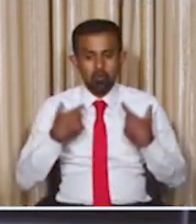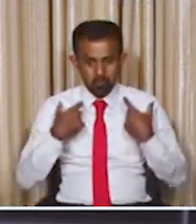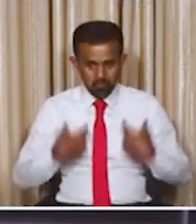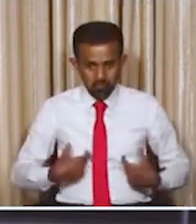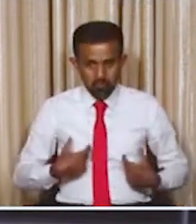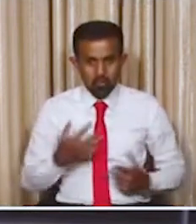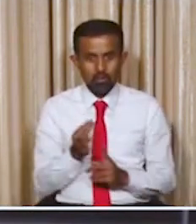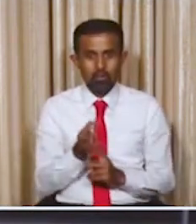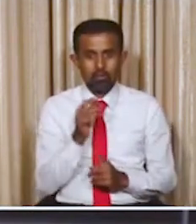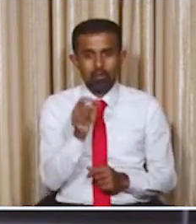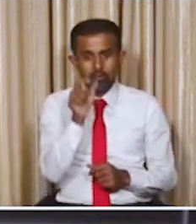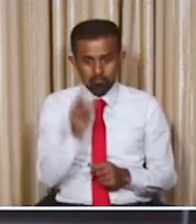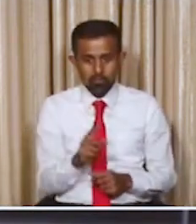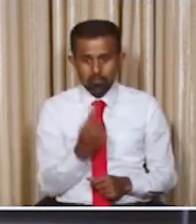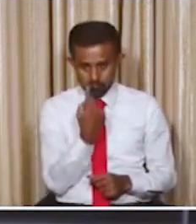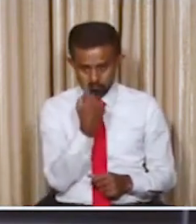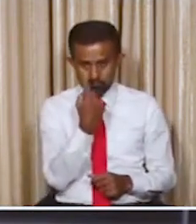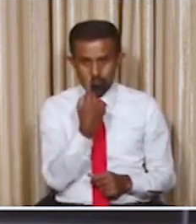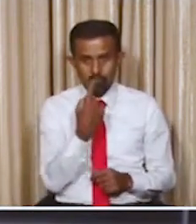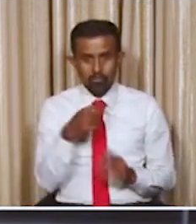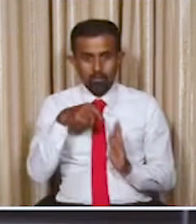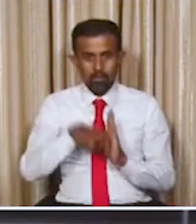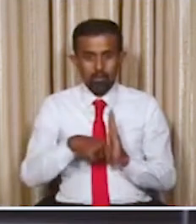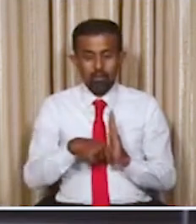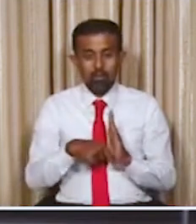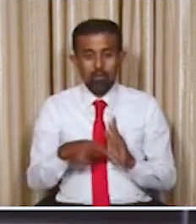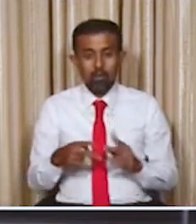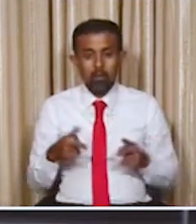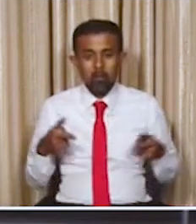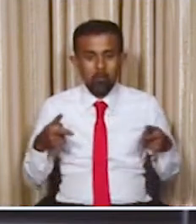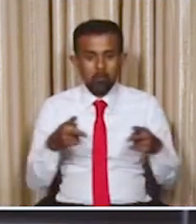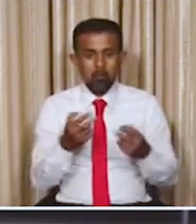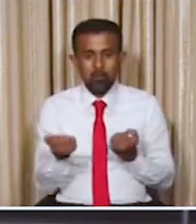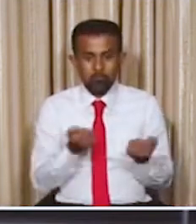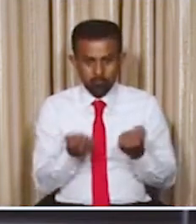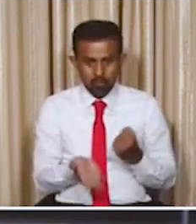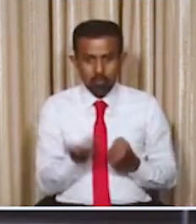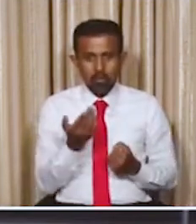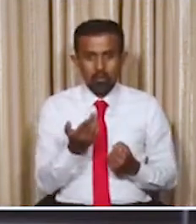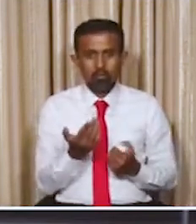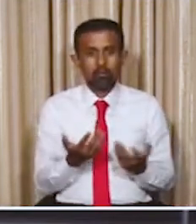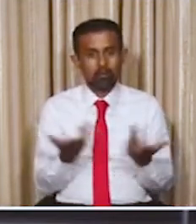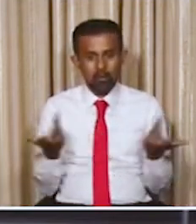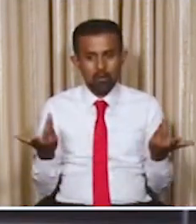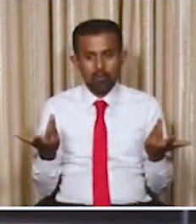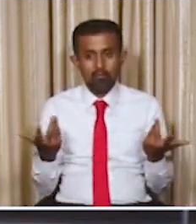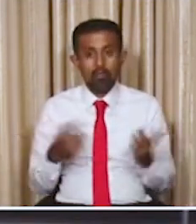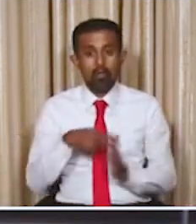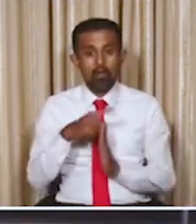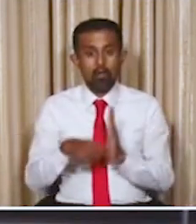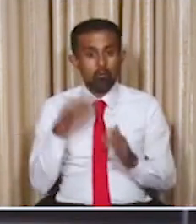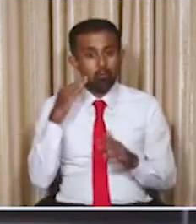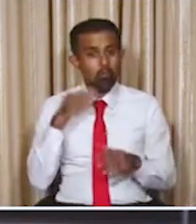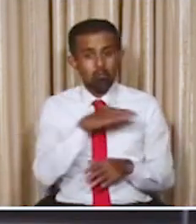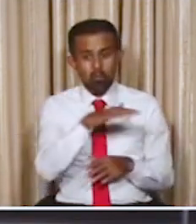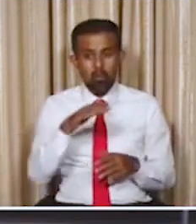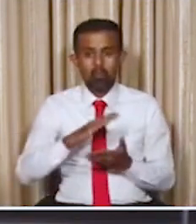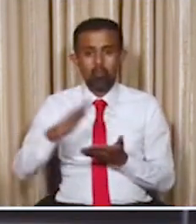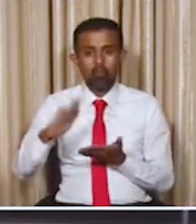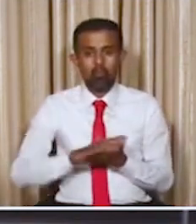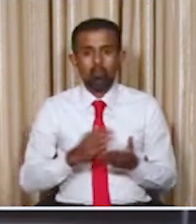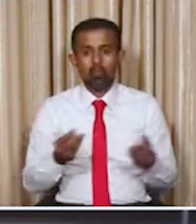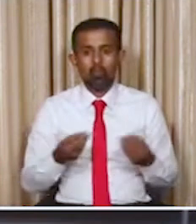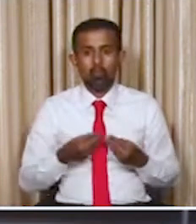රාජපක්ෂ ජනාධිපතිතුමා විතරද දක්ෂින අධිවේගී මාර්ගයේ යන්නේ අද? නෑ. මුළු රටේ ජනතාවට මේක සහනයක්